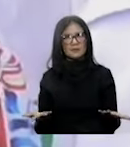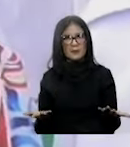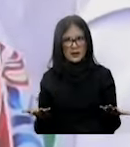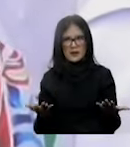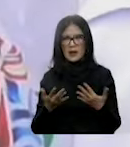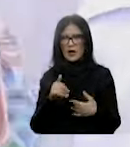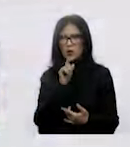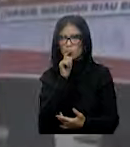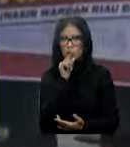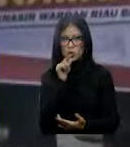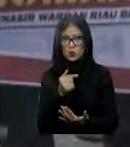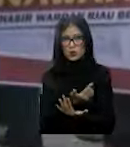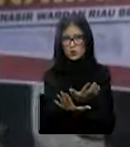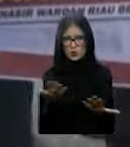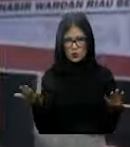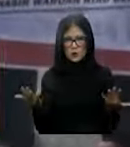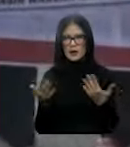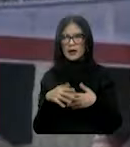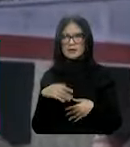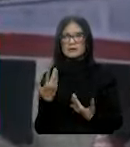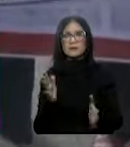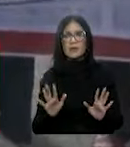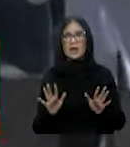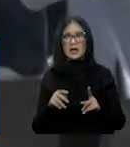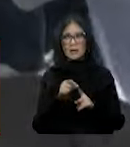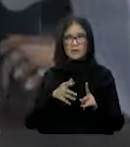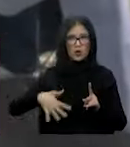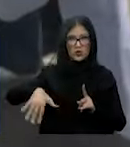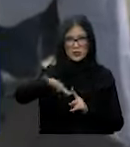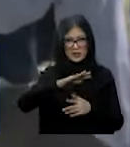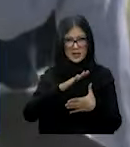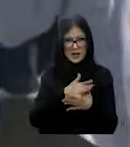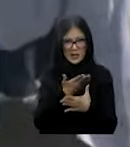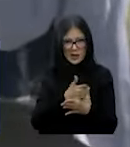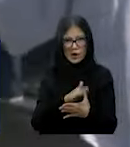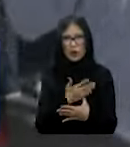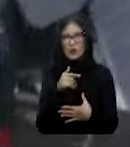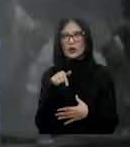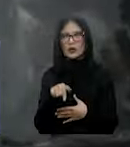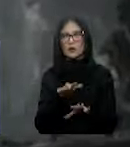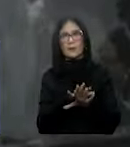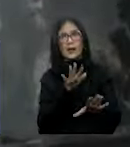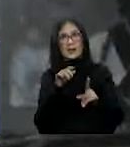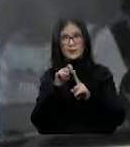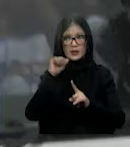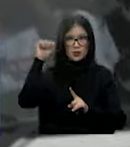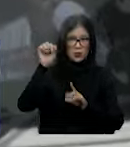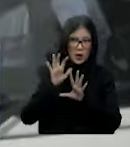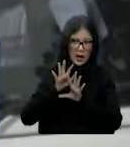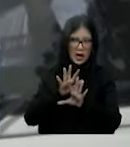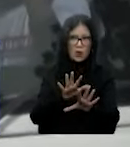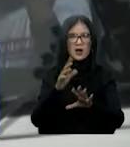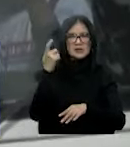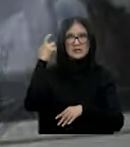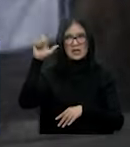kepada kita semua. Sementara itu di Provinsi Riau, Partai Perindo bersama ribuan masyarakat lainnya ikut mengawal pendaftaran Cagub dan Cawagub Muhammad